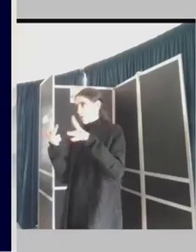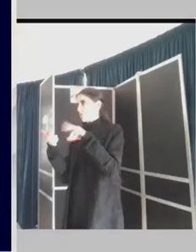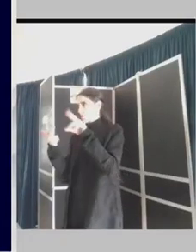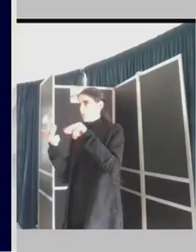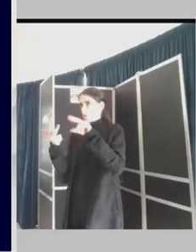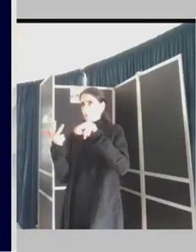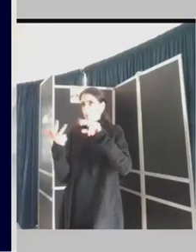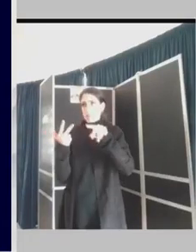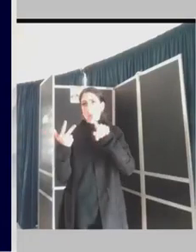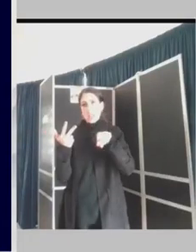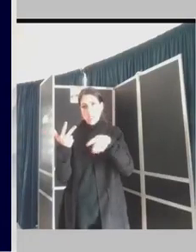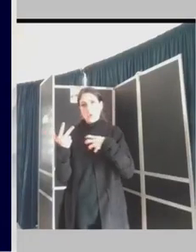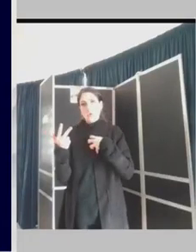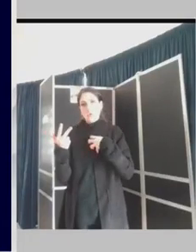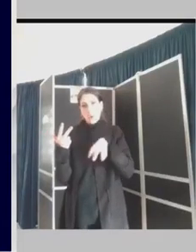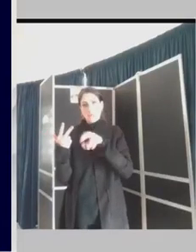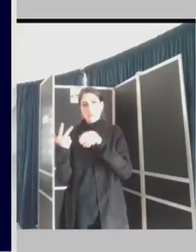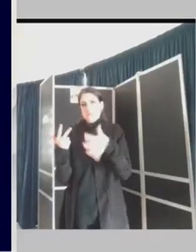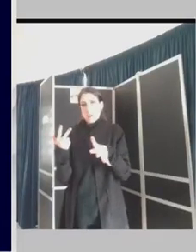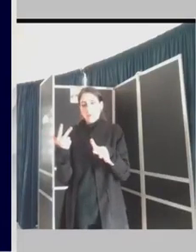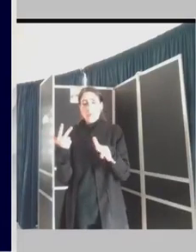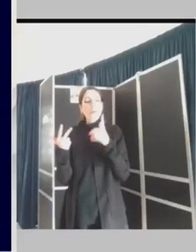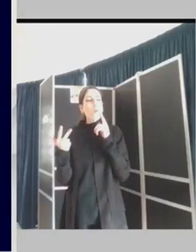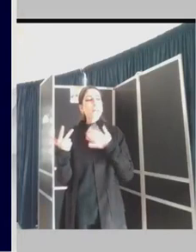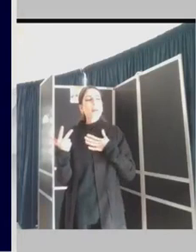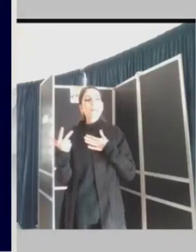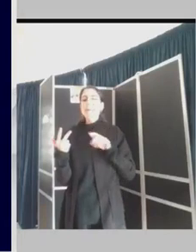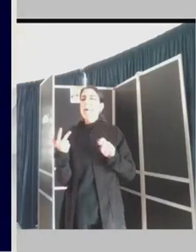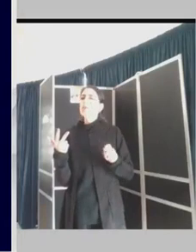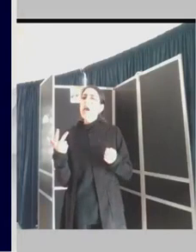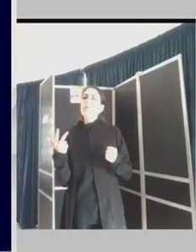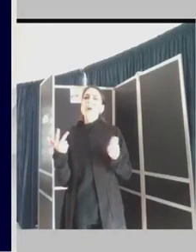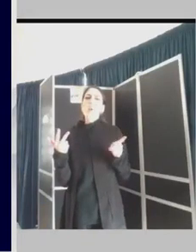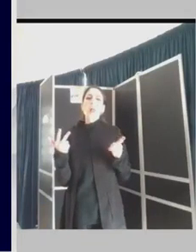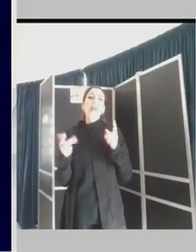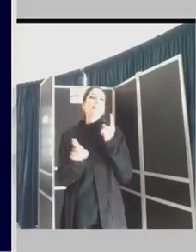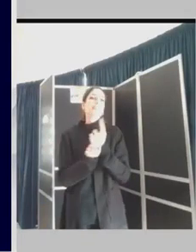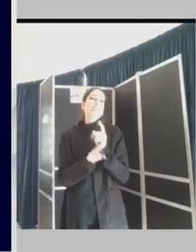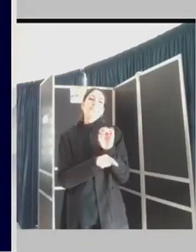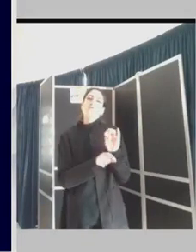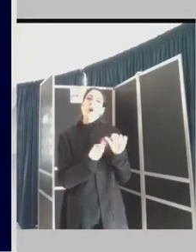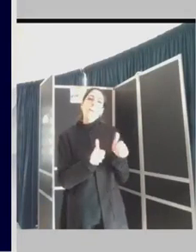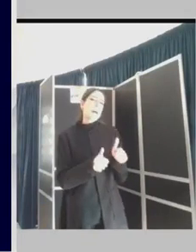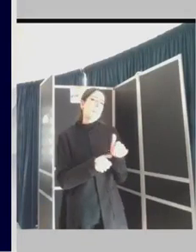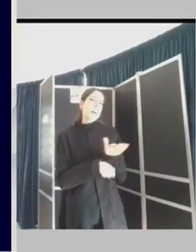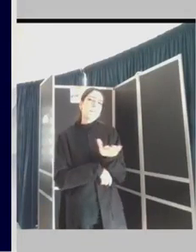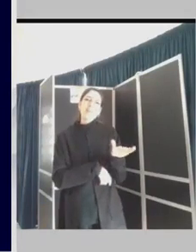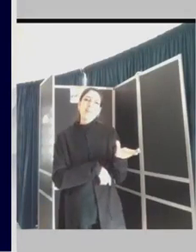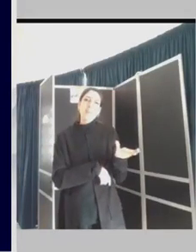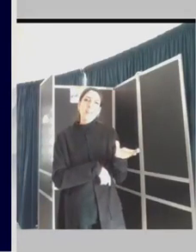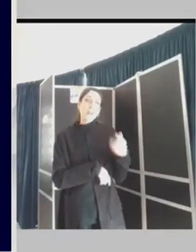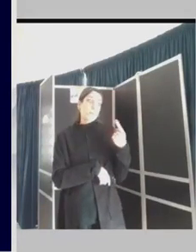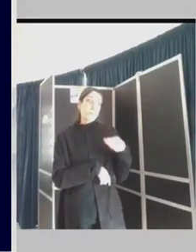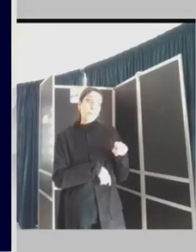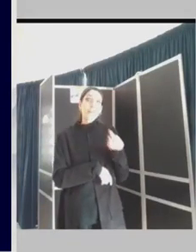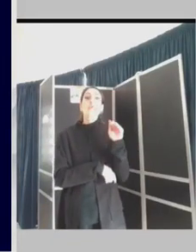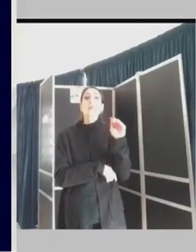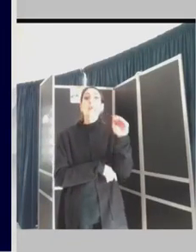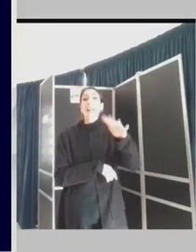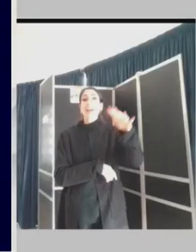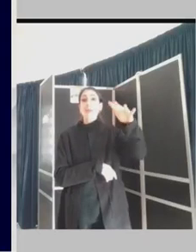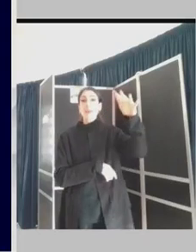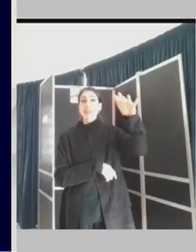chiave di volta è formare i bambini. Se formiamo i bambini che sono futuri adulti, intanto saranno degli adulti formati, e probabilmente di più di